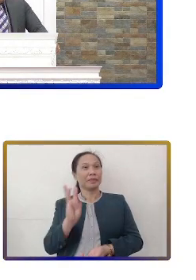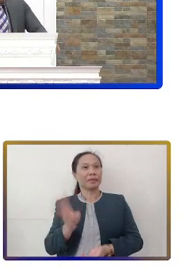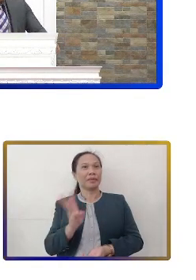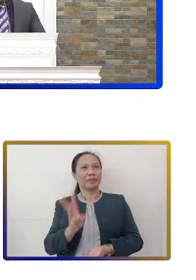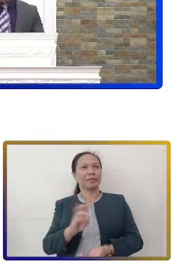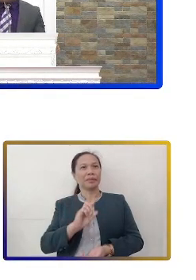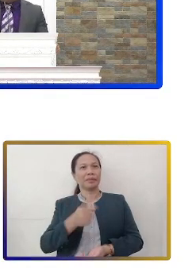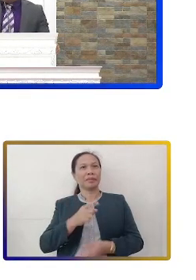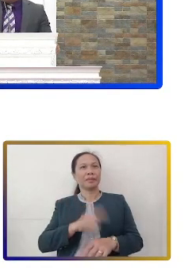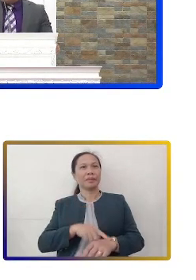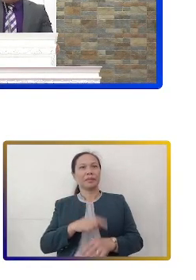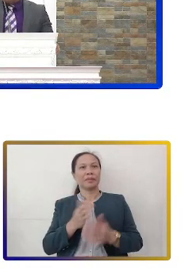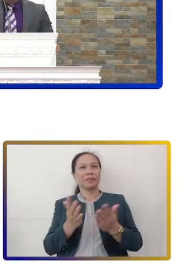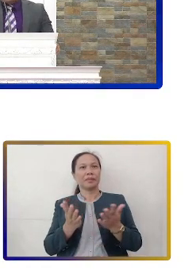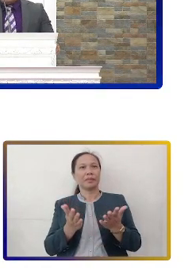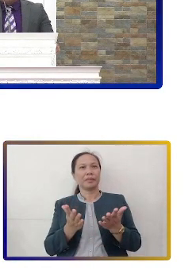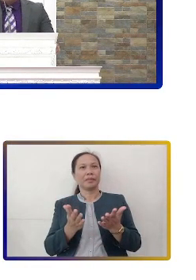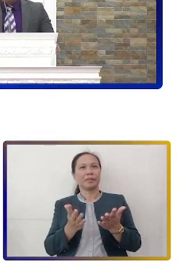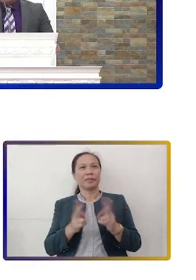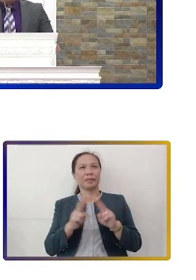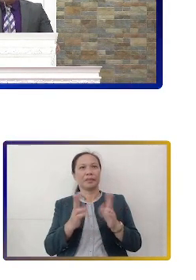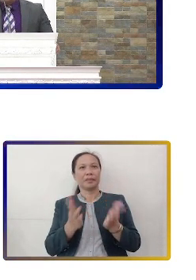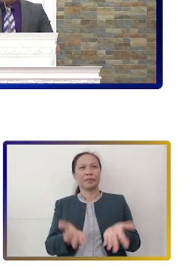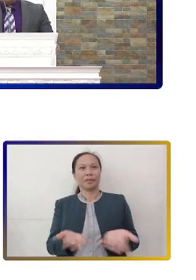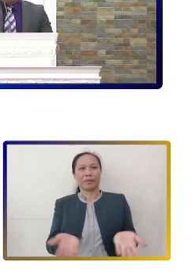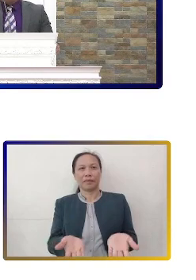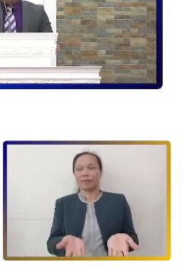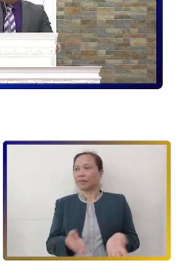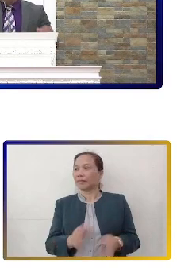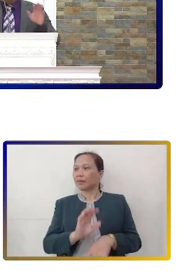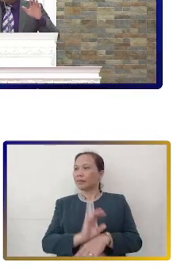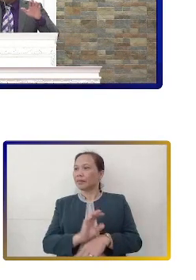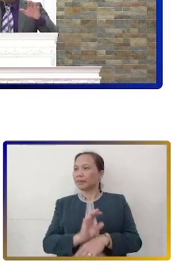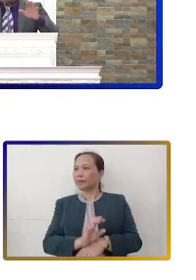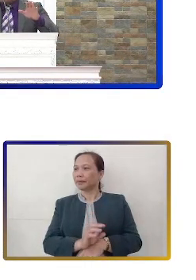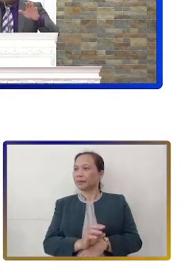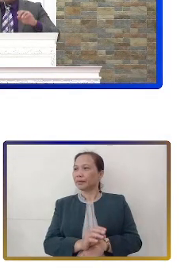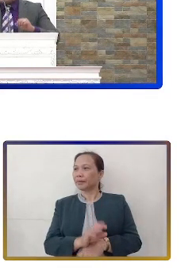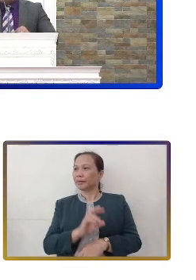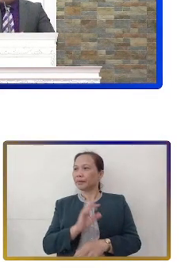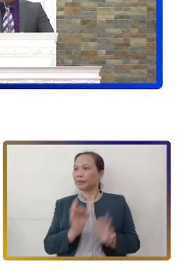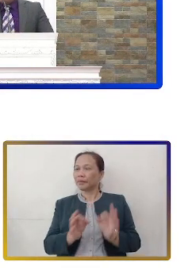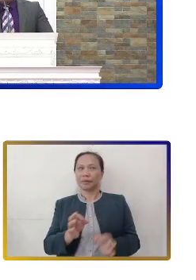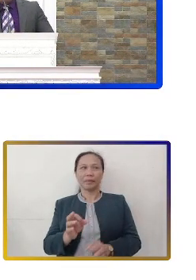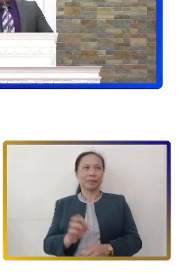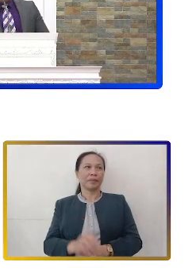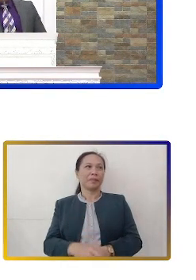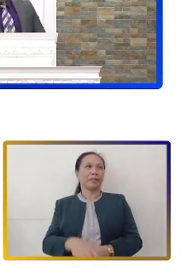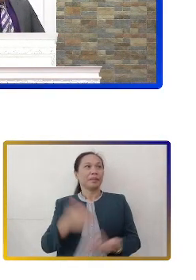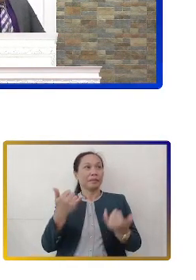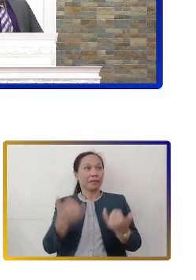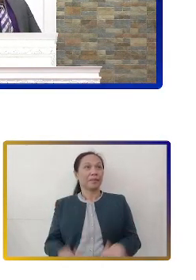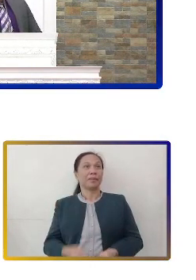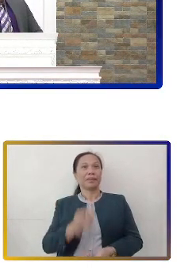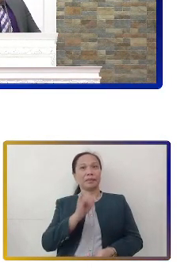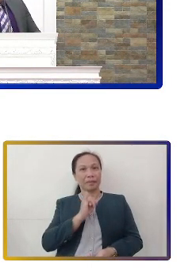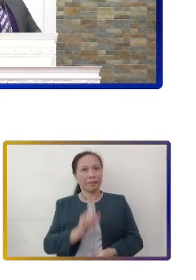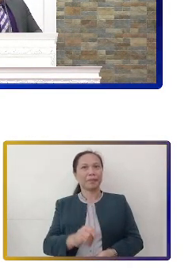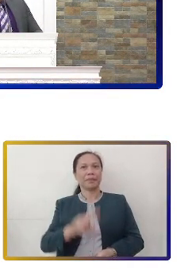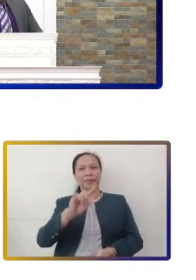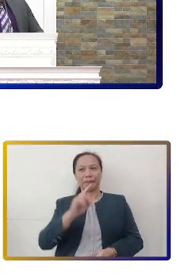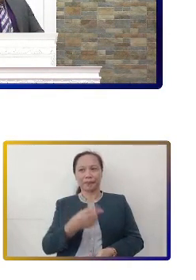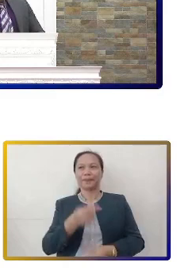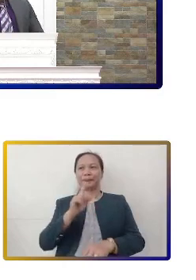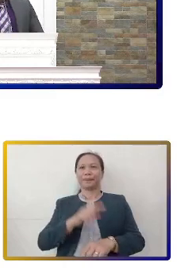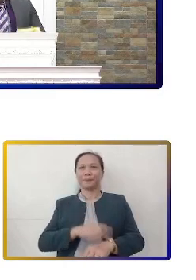to recognize you if this is your first time dito po sa loob ng auditorium. If this is your first time, makapuntas po sa aming simbahan, would you